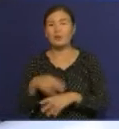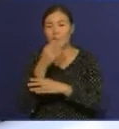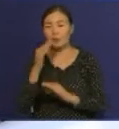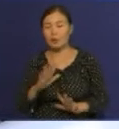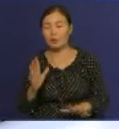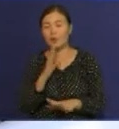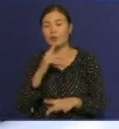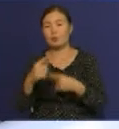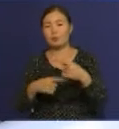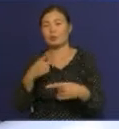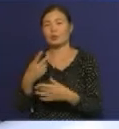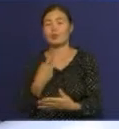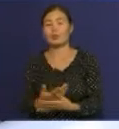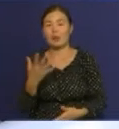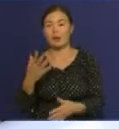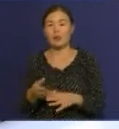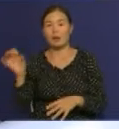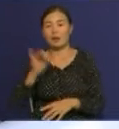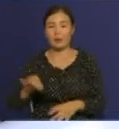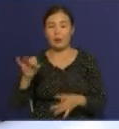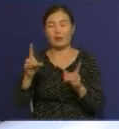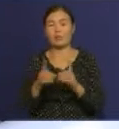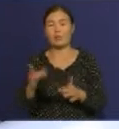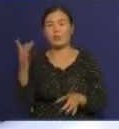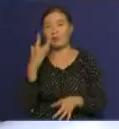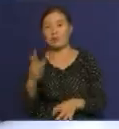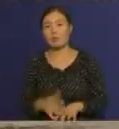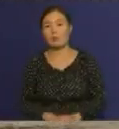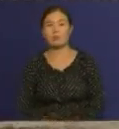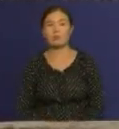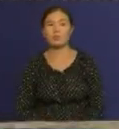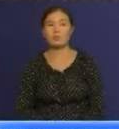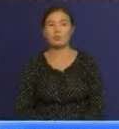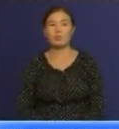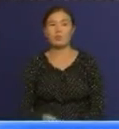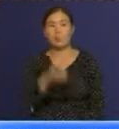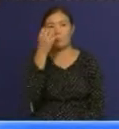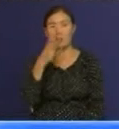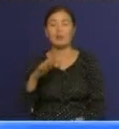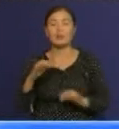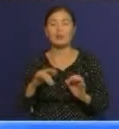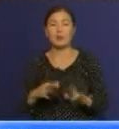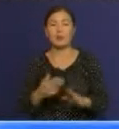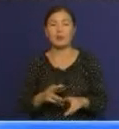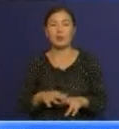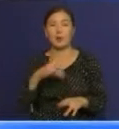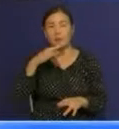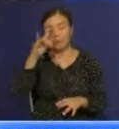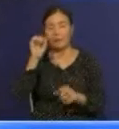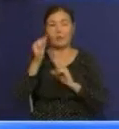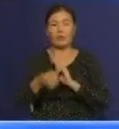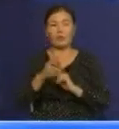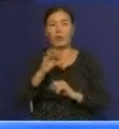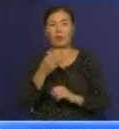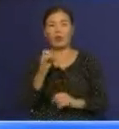атадан балаға жалғасқан ұрпақ тағылымын тарихпен ұштастырып келеді. Мәдени іс-шаралар легін қазақша күрес, қошқар және